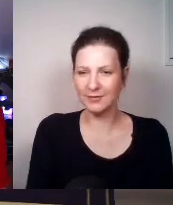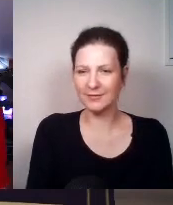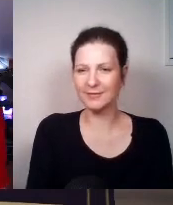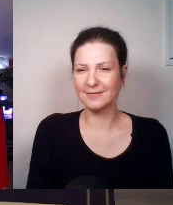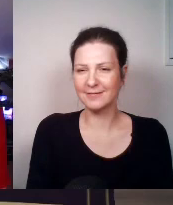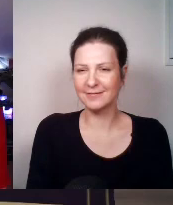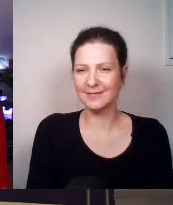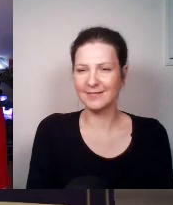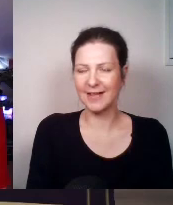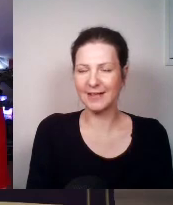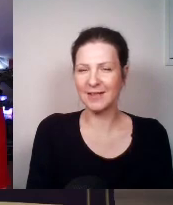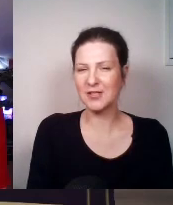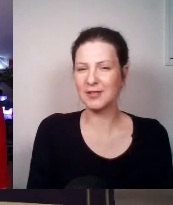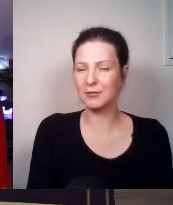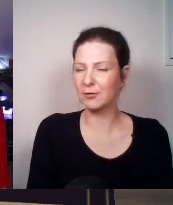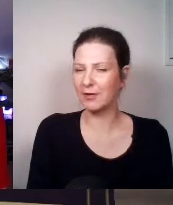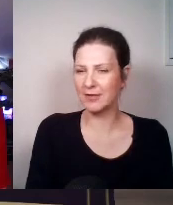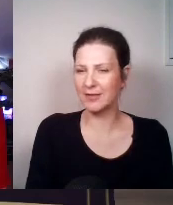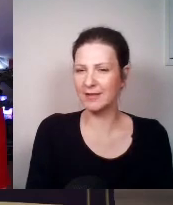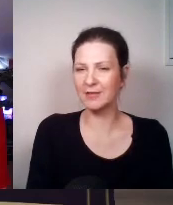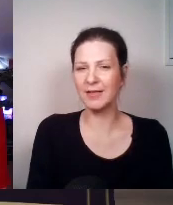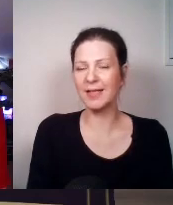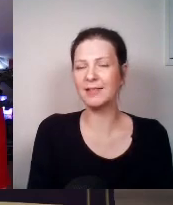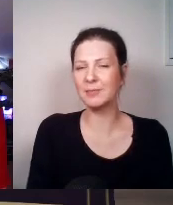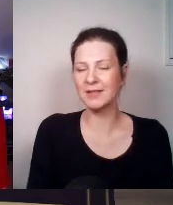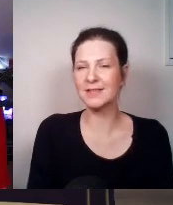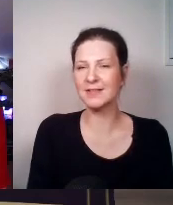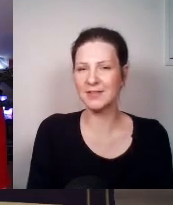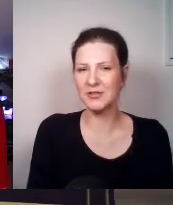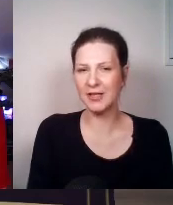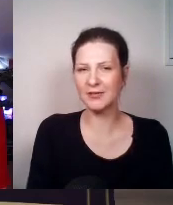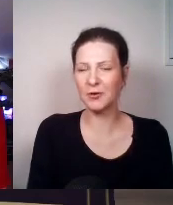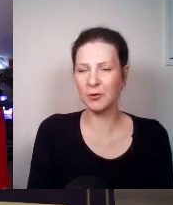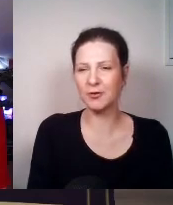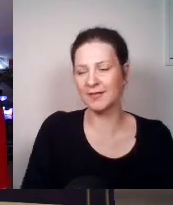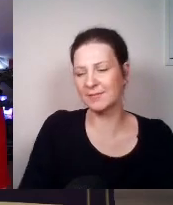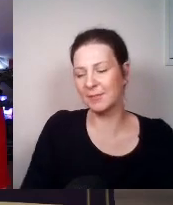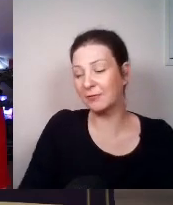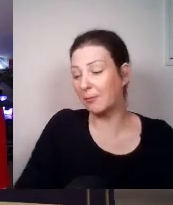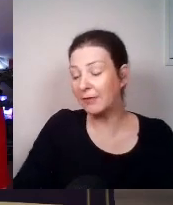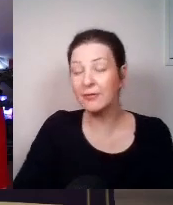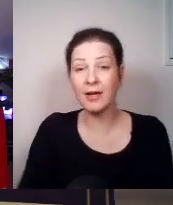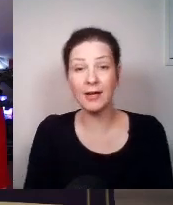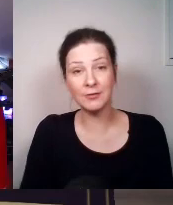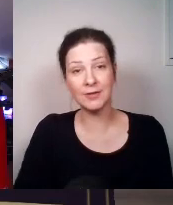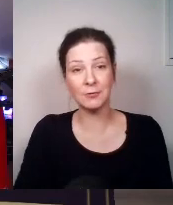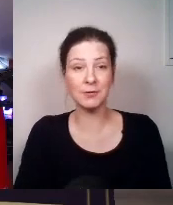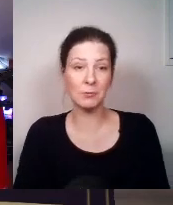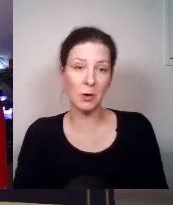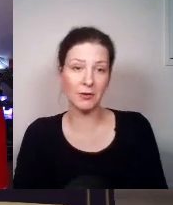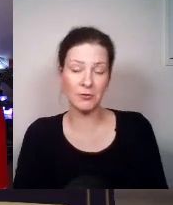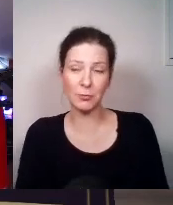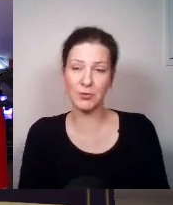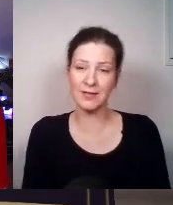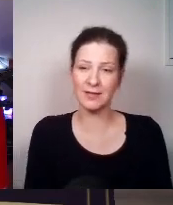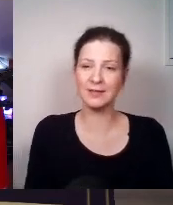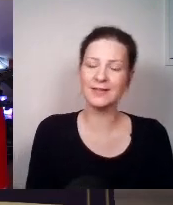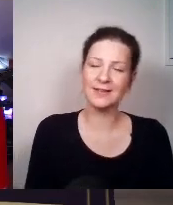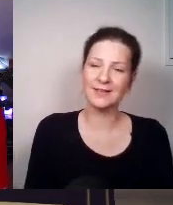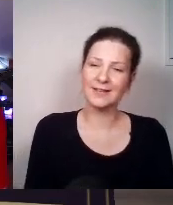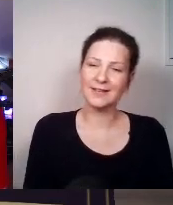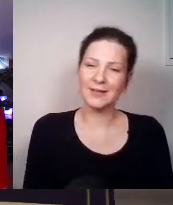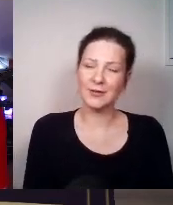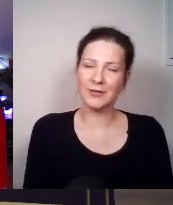müssen, an der Stelle total faszinierend, weil dann hätte man sicherstellen können, dass man vom Anfang an wirklich auch einen demokratischen Prozess